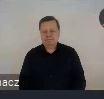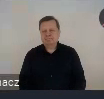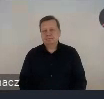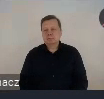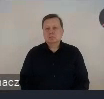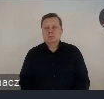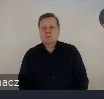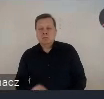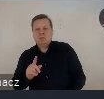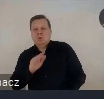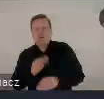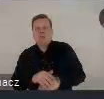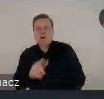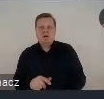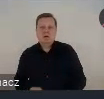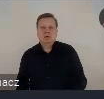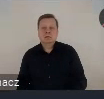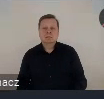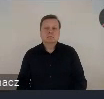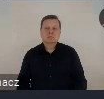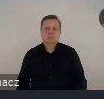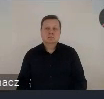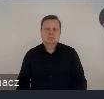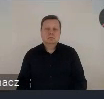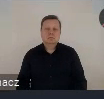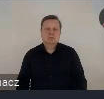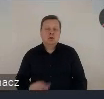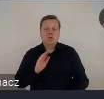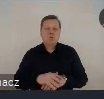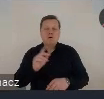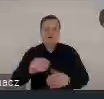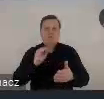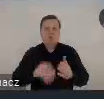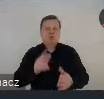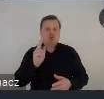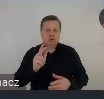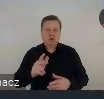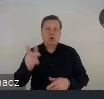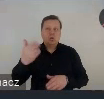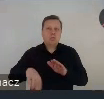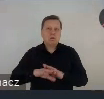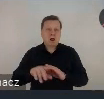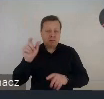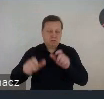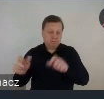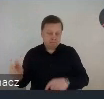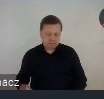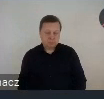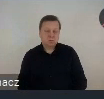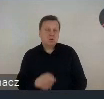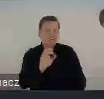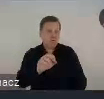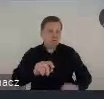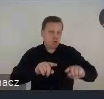Umowa jest podpisywana przez osoby uprawnione do zawierania umów, czyli ze strony organizacji,